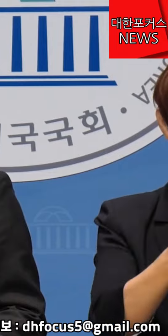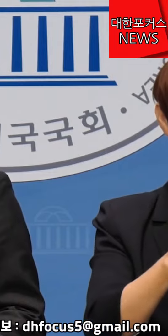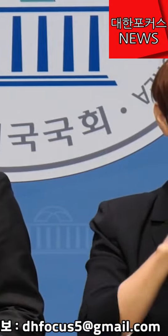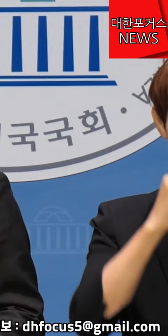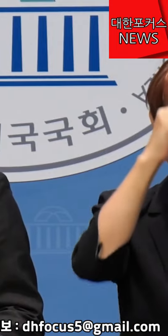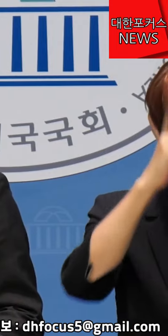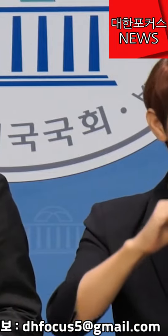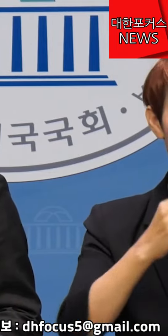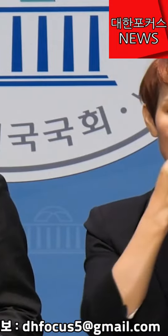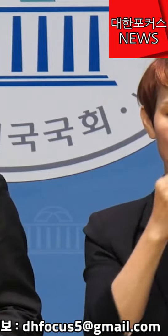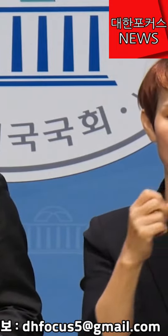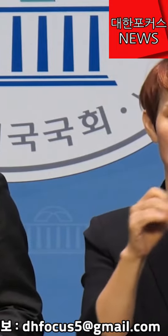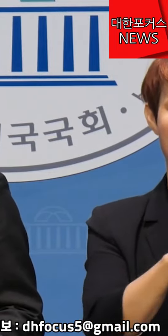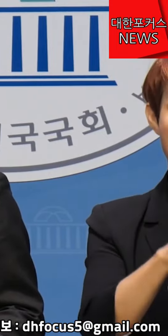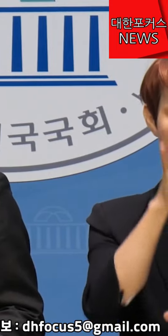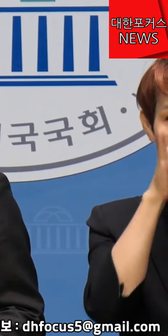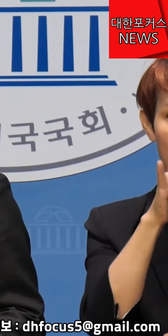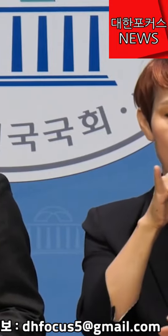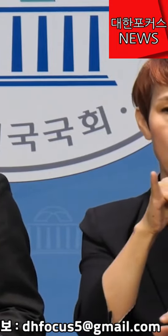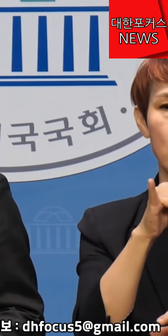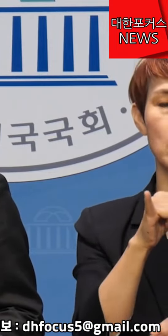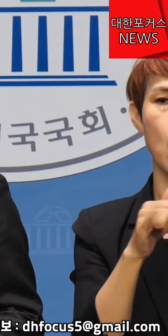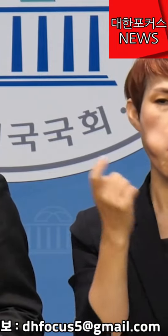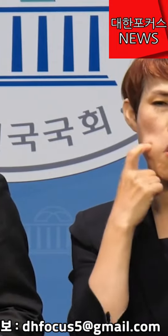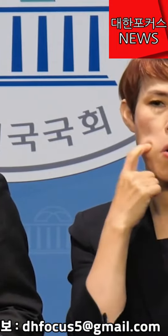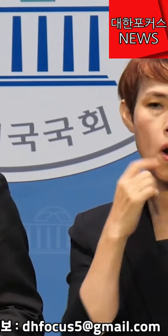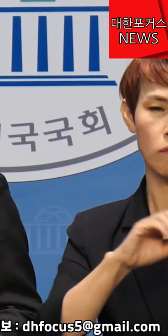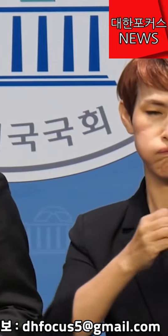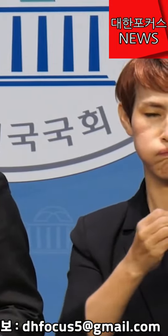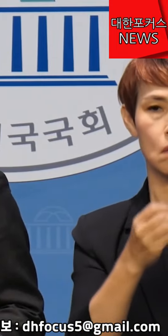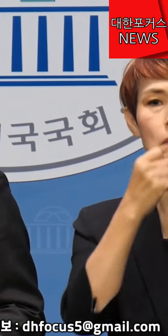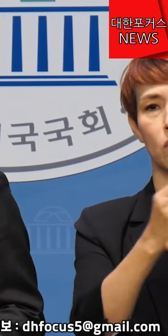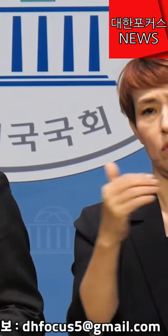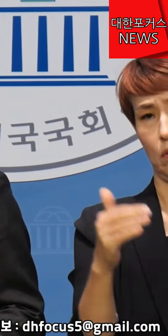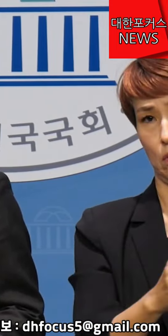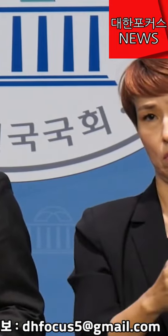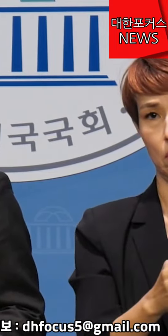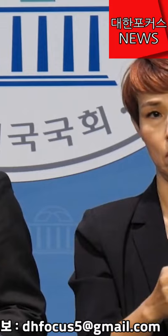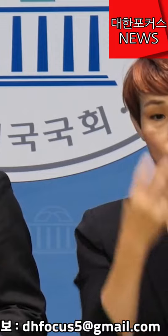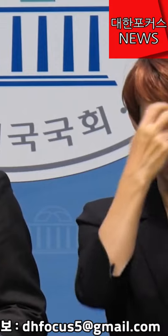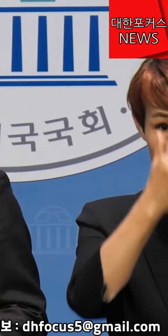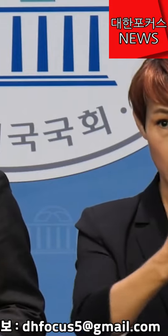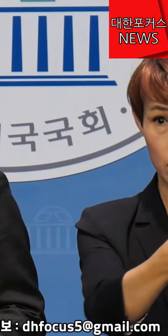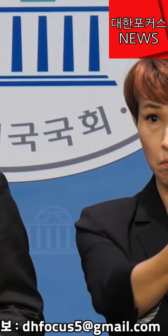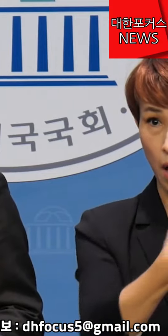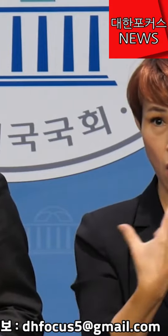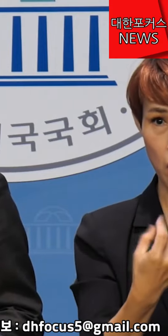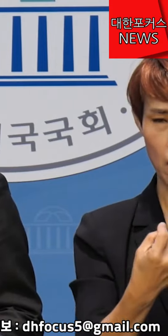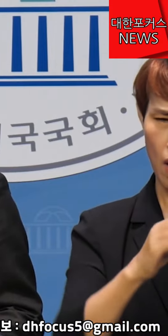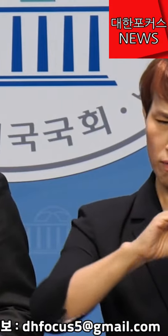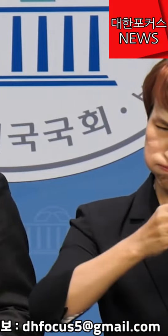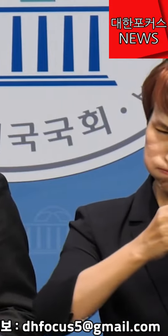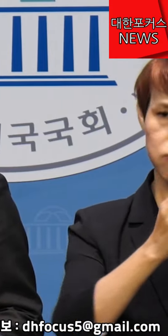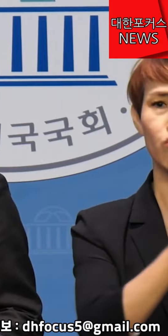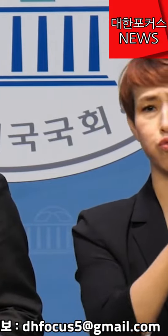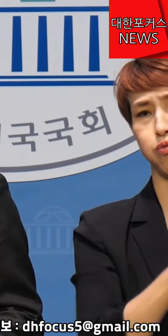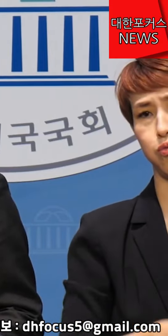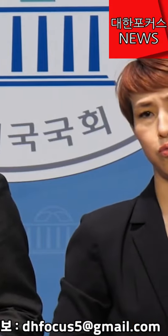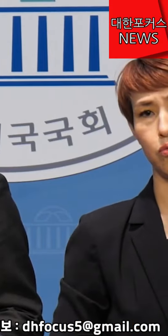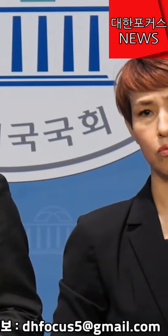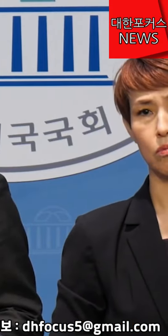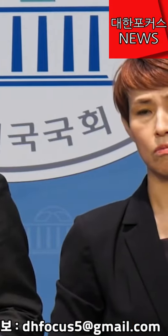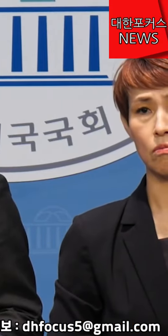왜곡하고 짜깁기하며 실존하지 않는 허위사실을 창작했습니다. 검찰이 말 그대로 소설을 쓰고 있는 것입니다.